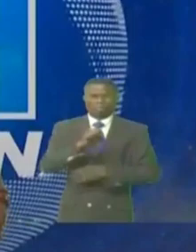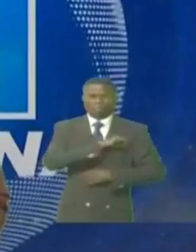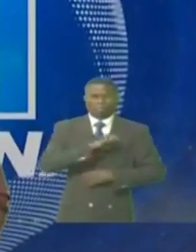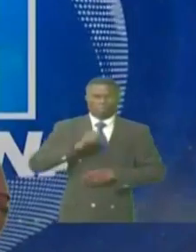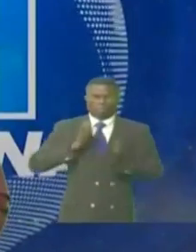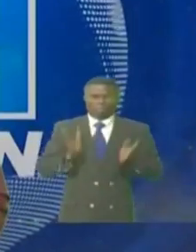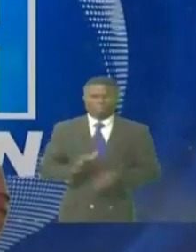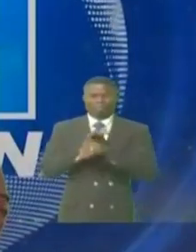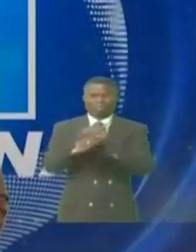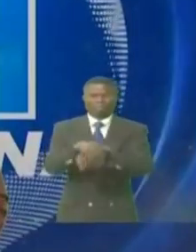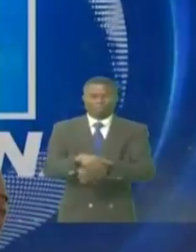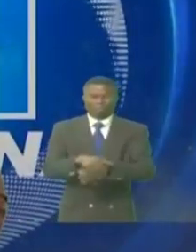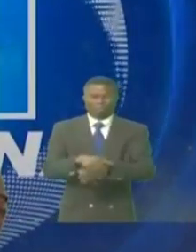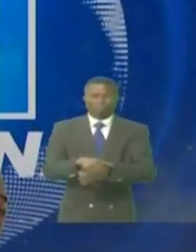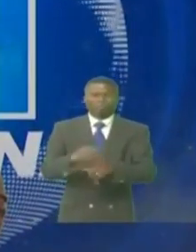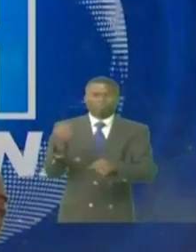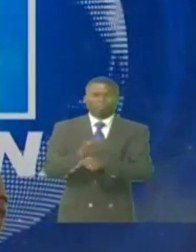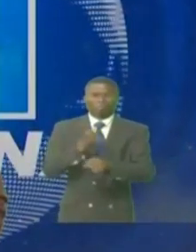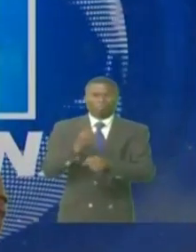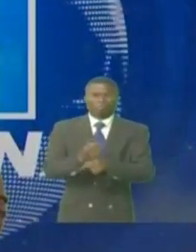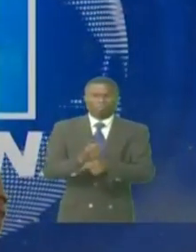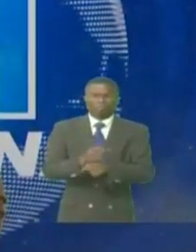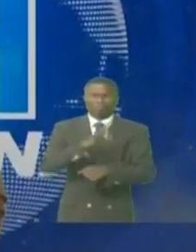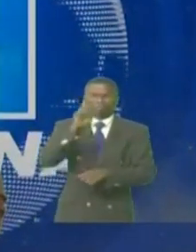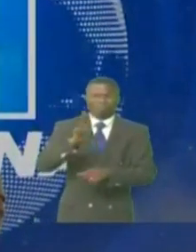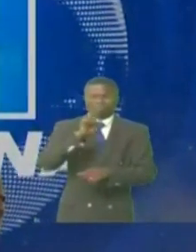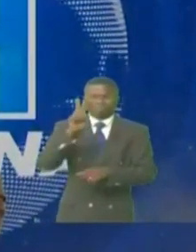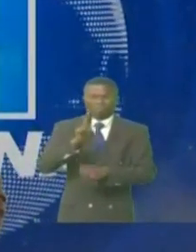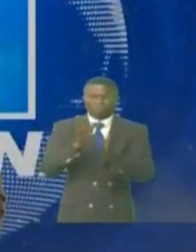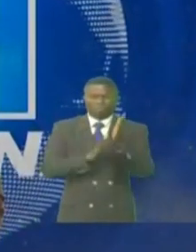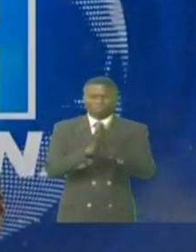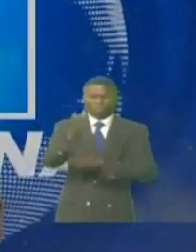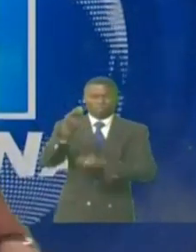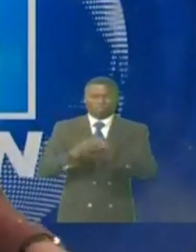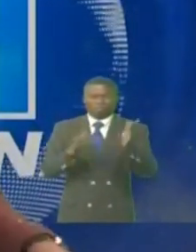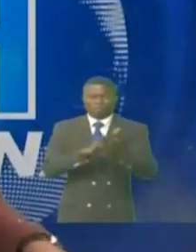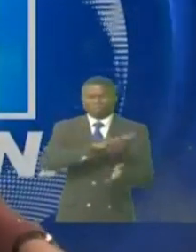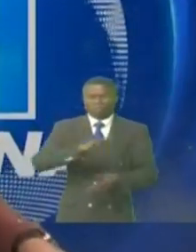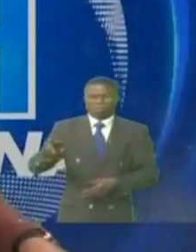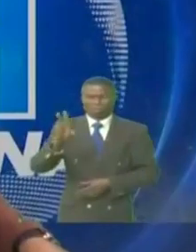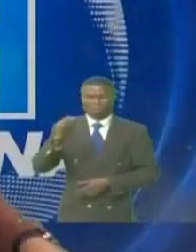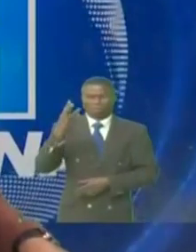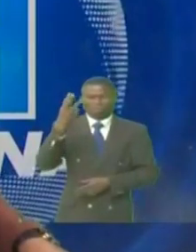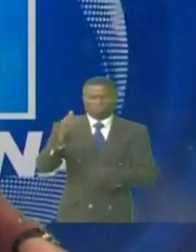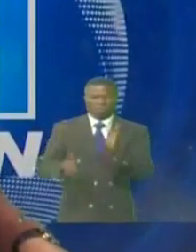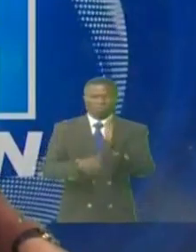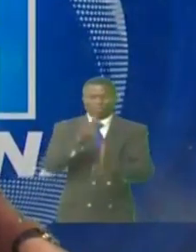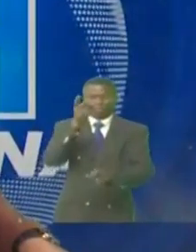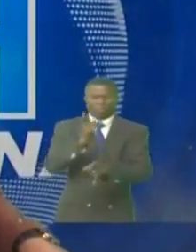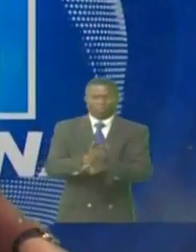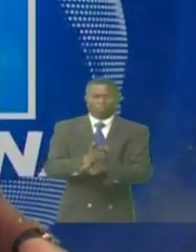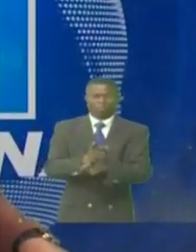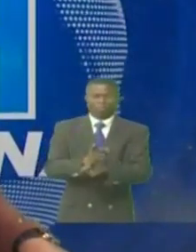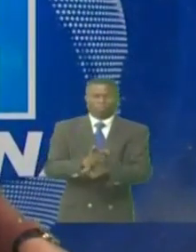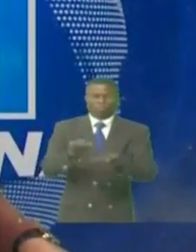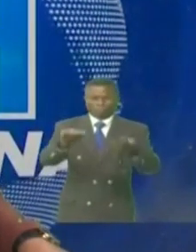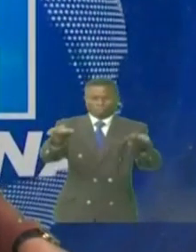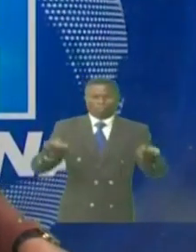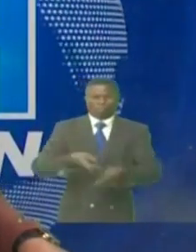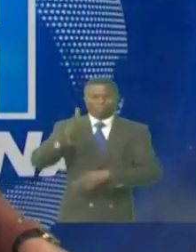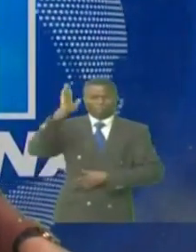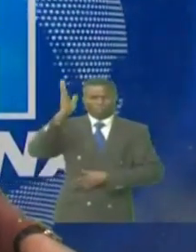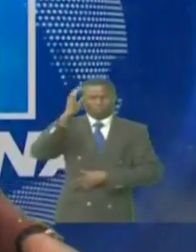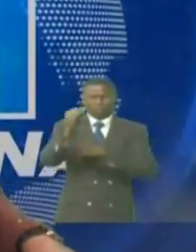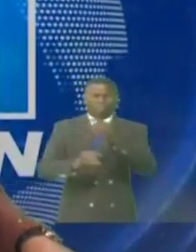sénateurs à prendre part à la séance plénière du vendredi 15 septembre 2023, 11h précise, dans la salle des